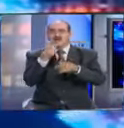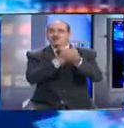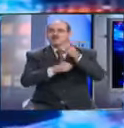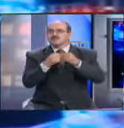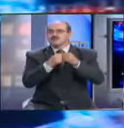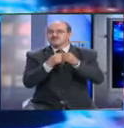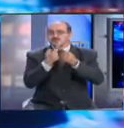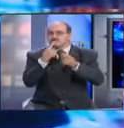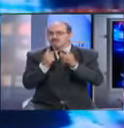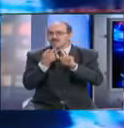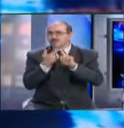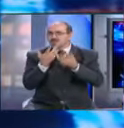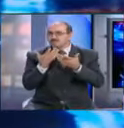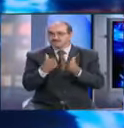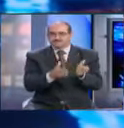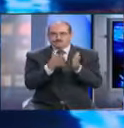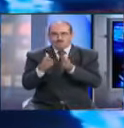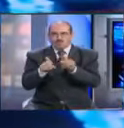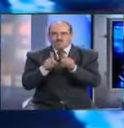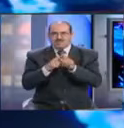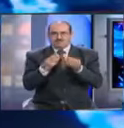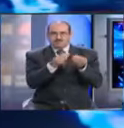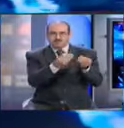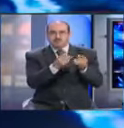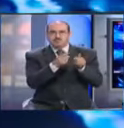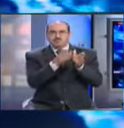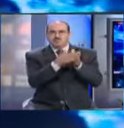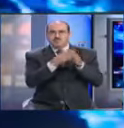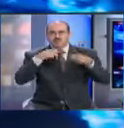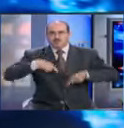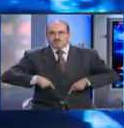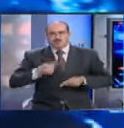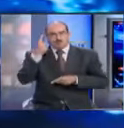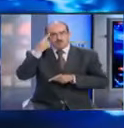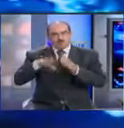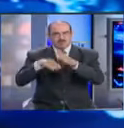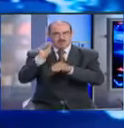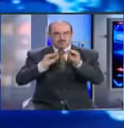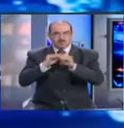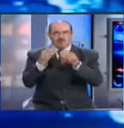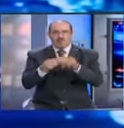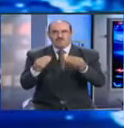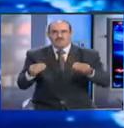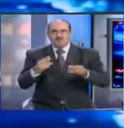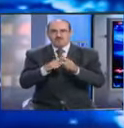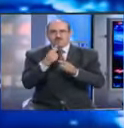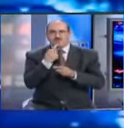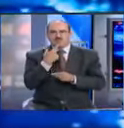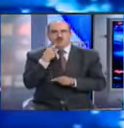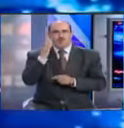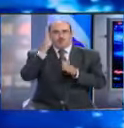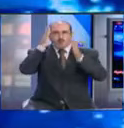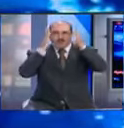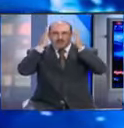هذا المجال. تكليف الحكومة بإيجاد الآليات الملائمة للتكفل بالأطفال المصابين بالتوحد.